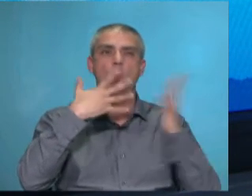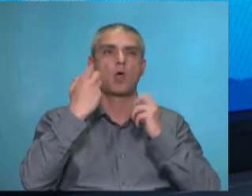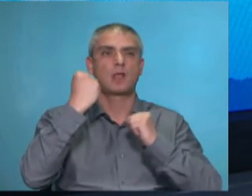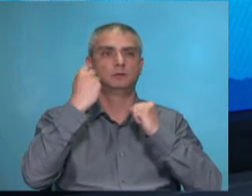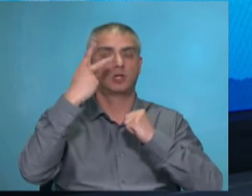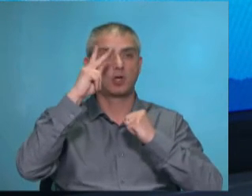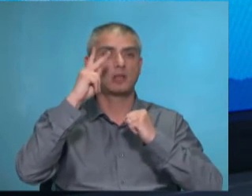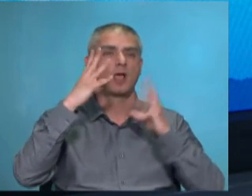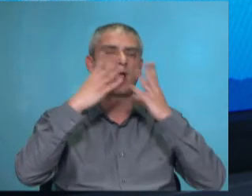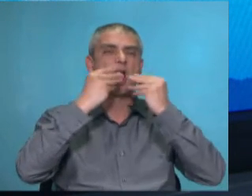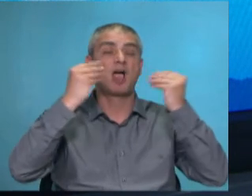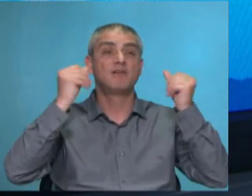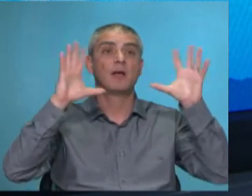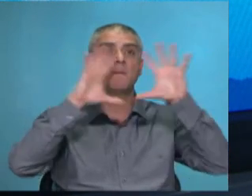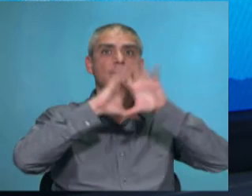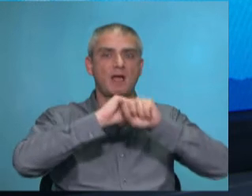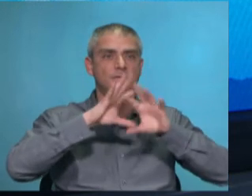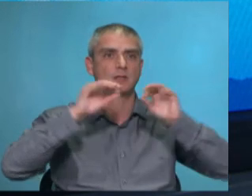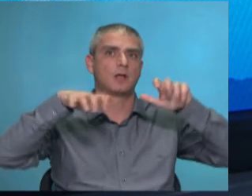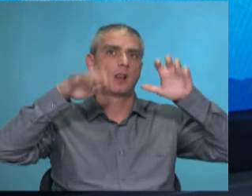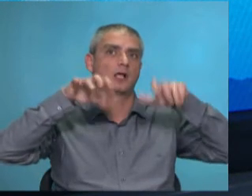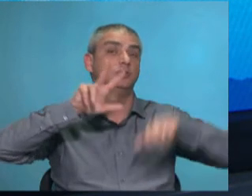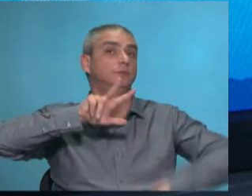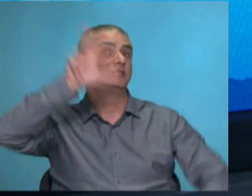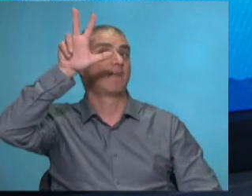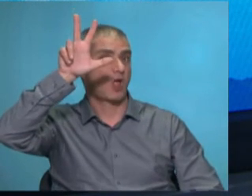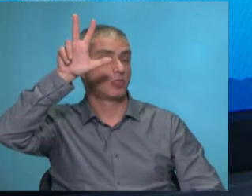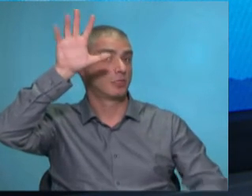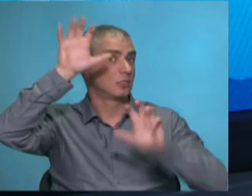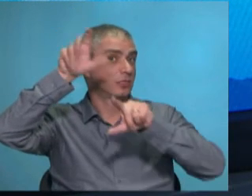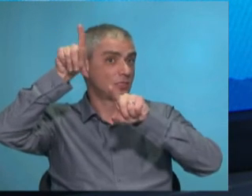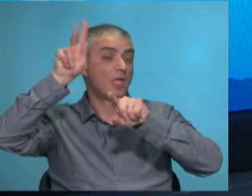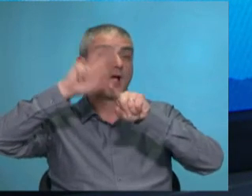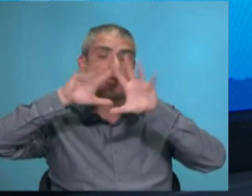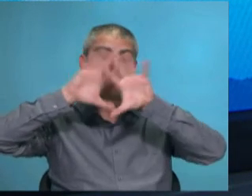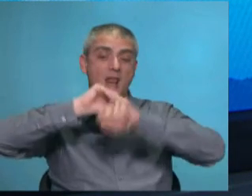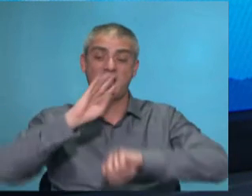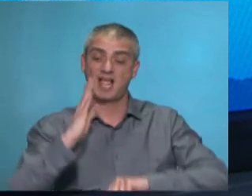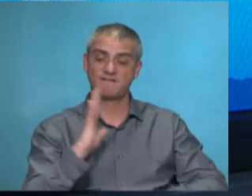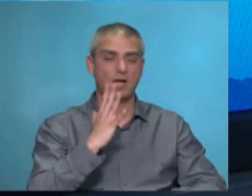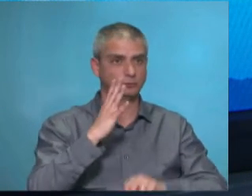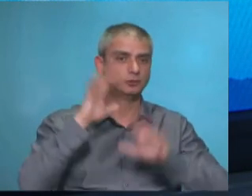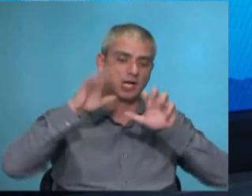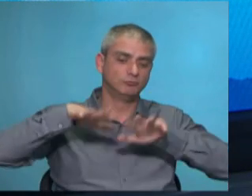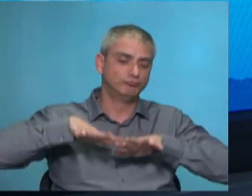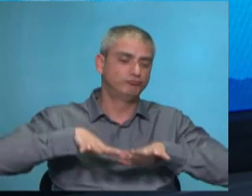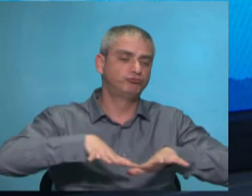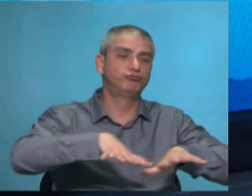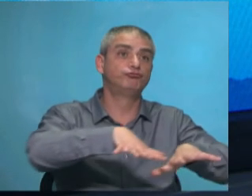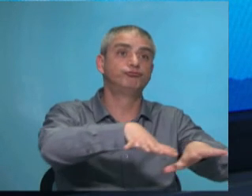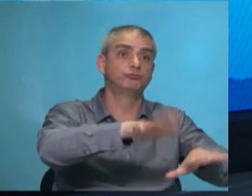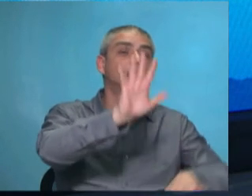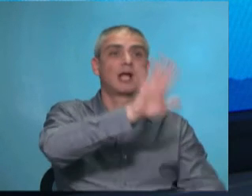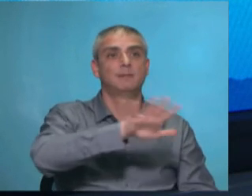יעשה אביך משעות הערב יתחיל לרדת גשם בצפון במהלך הלילה בין רביעי לחמישי הגשם הזה תחזק והתפשט גם